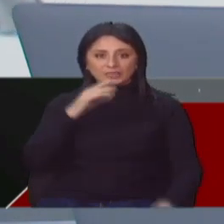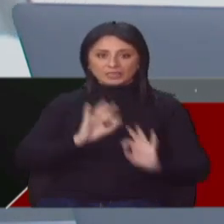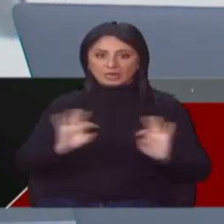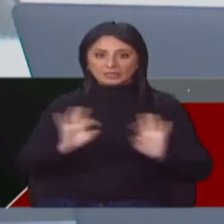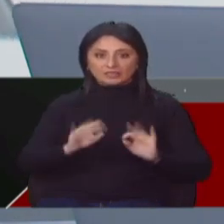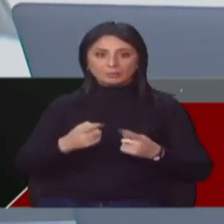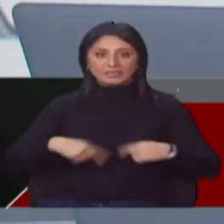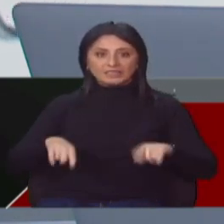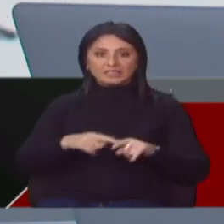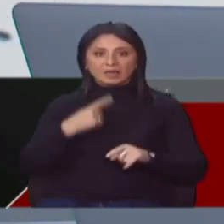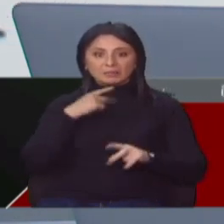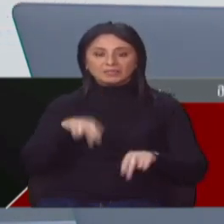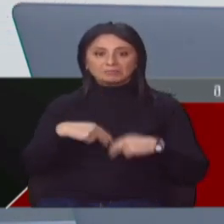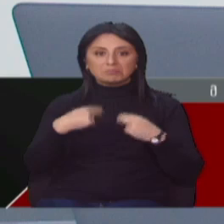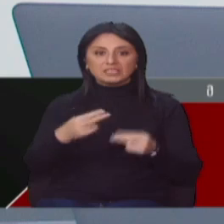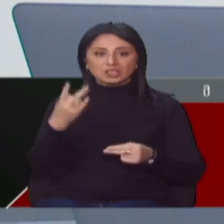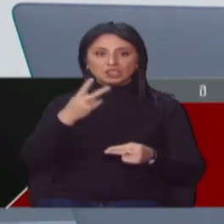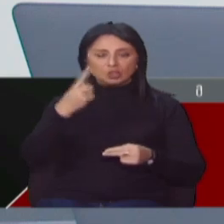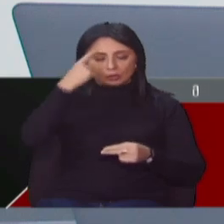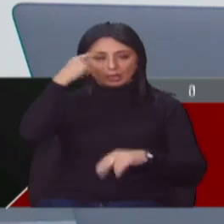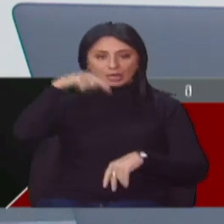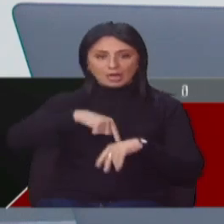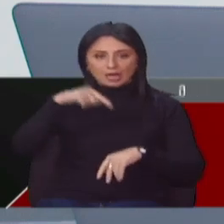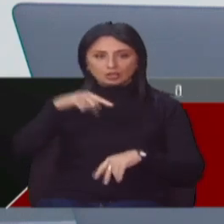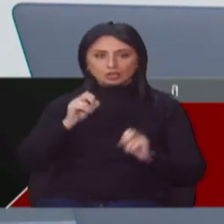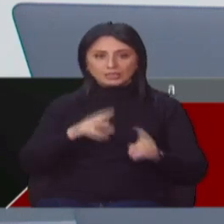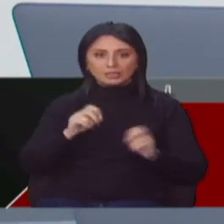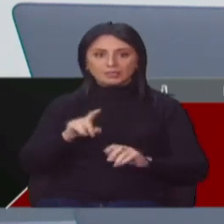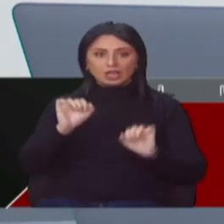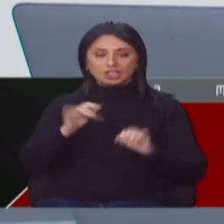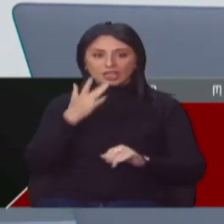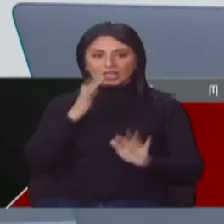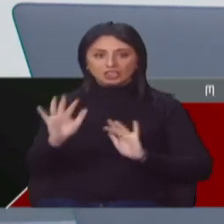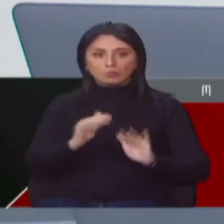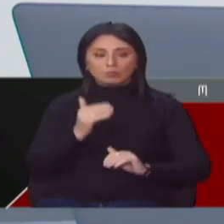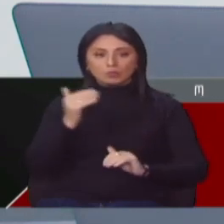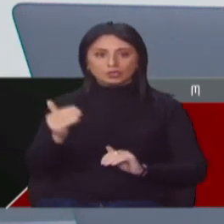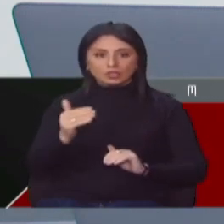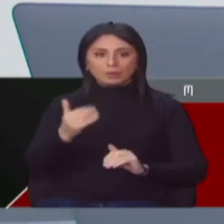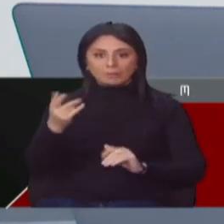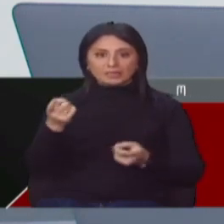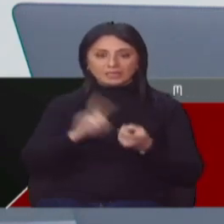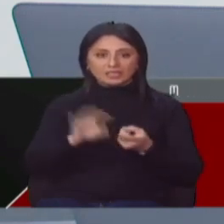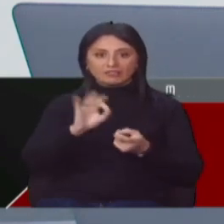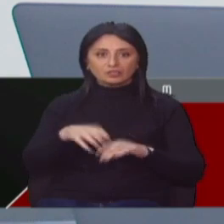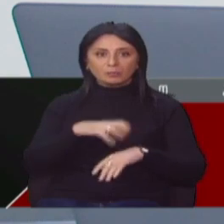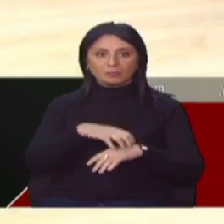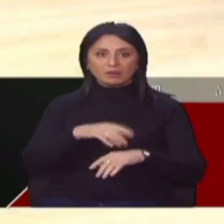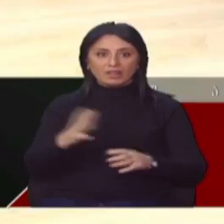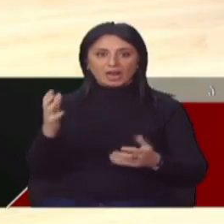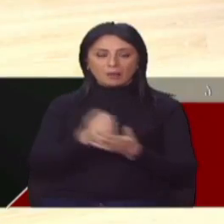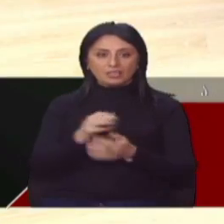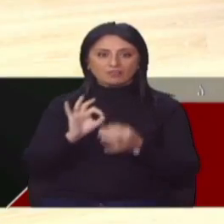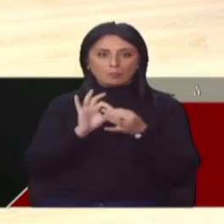განცხადებით საზოგადოებამ ხმის მიცემისას უნდა გააცნობიეროს ის საფრთხეები, რაც შეიძლება ნაციონალური მოძრაობისა და მასთან დაკავშირებული პარტიების